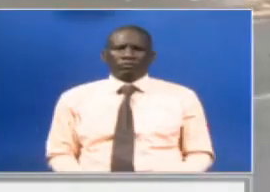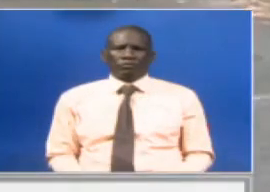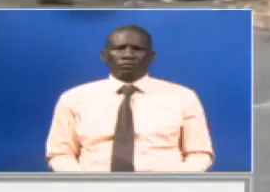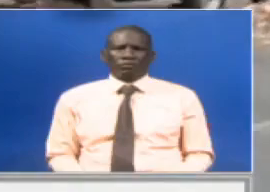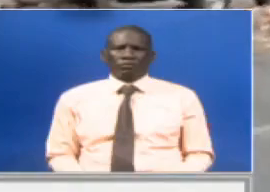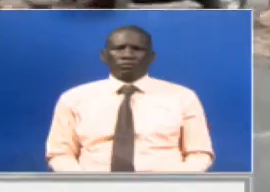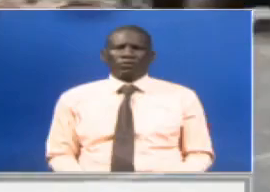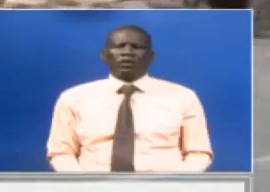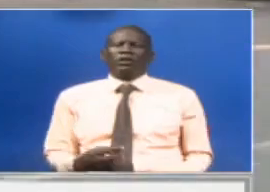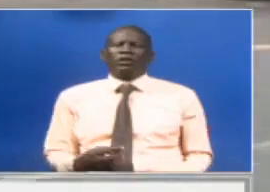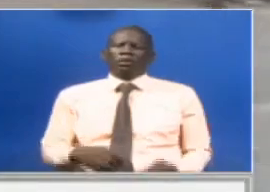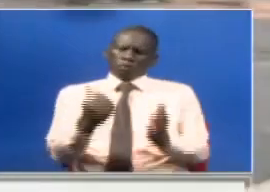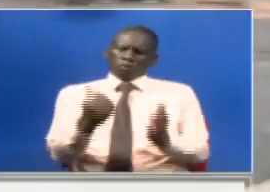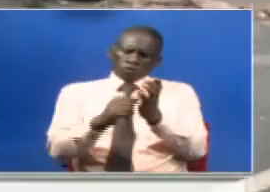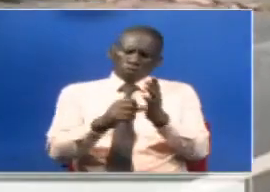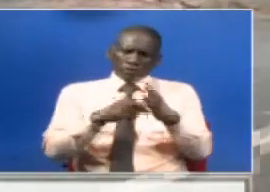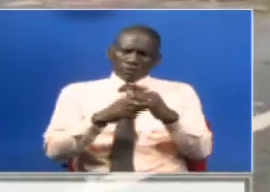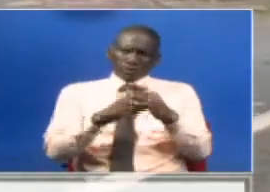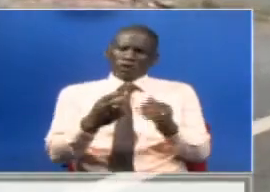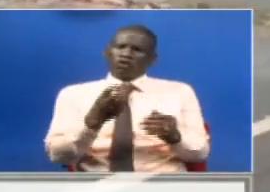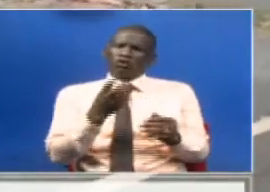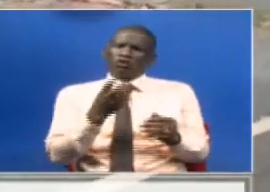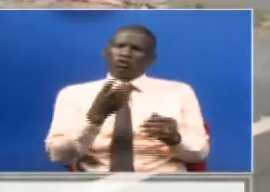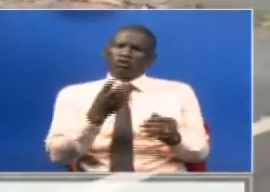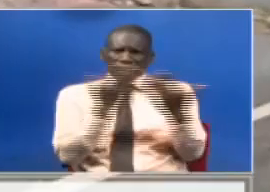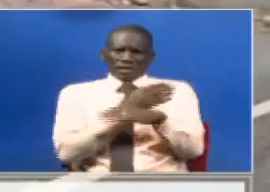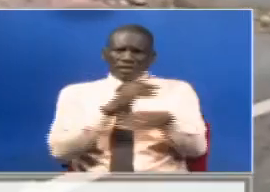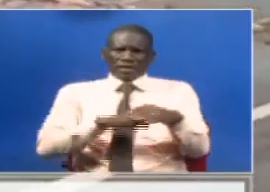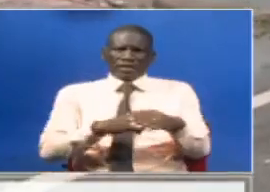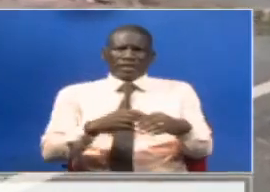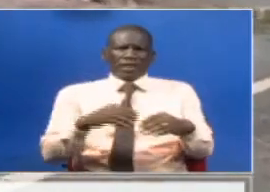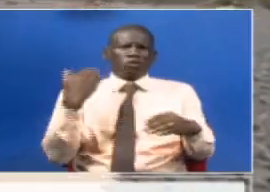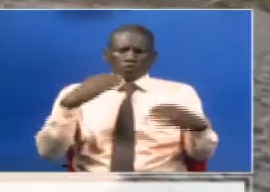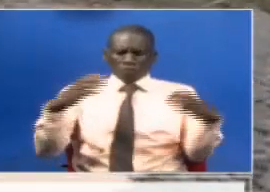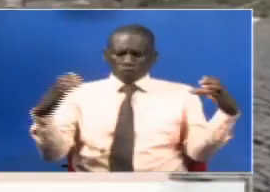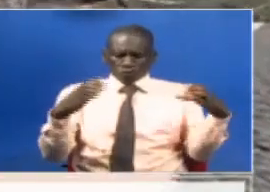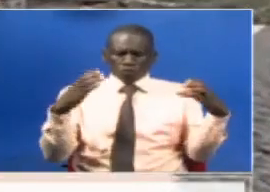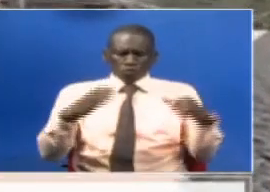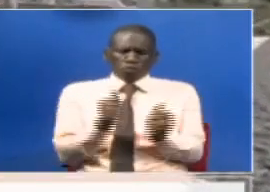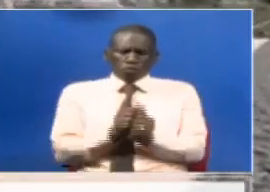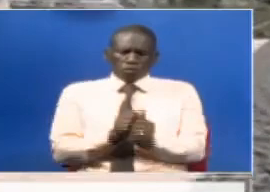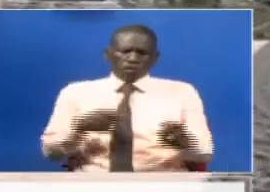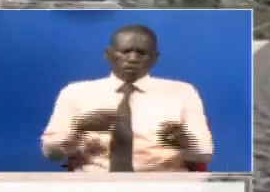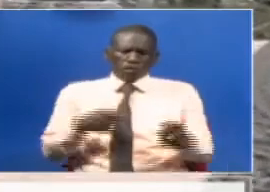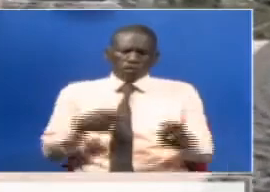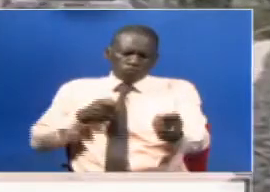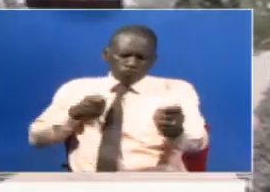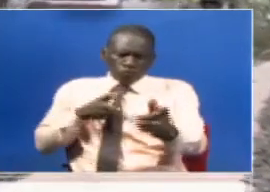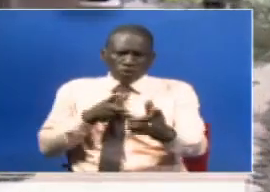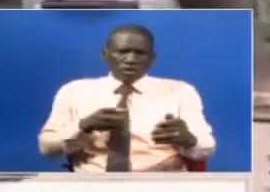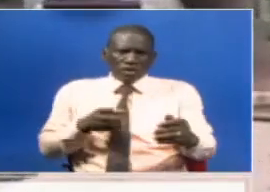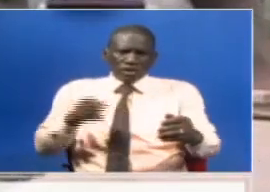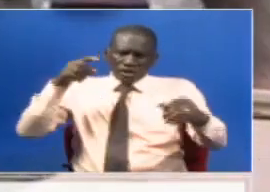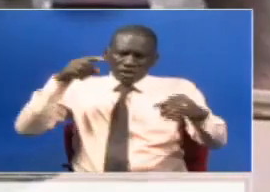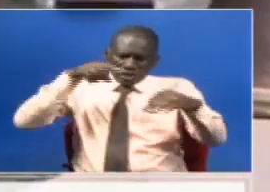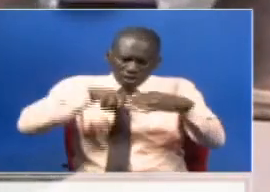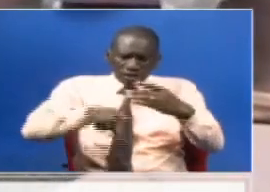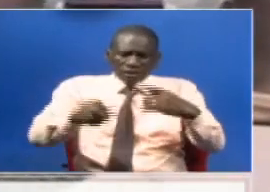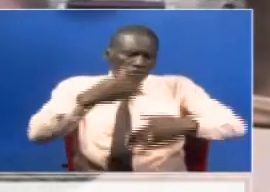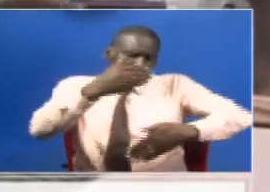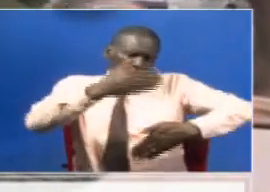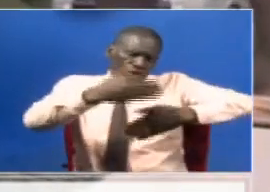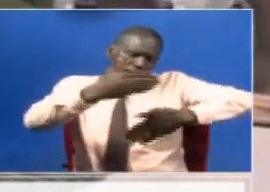Inaripotiwa shida ilianza Jumanne usiku wakati magenge yanayodaiwa kuwa na silaha na mishale yalivuka kutoka kaunti jirani na